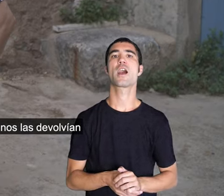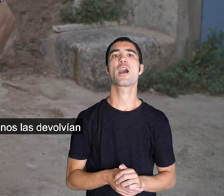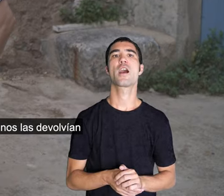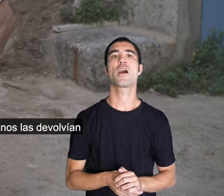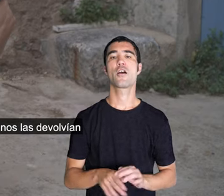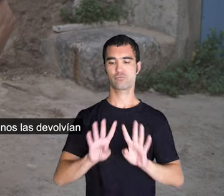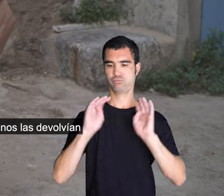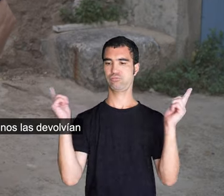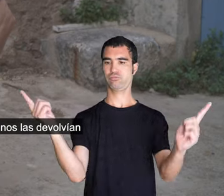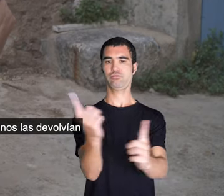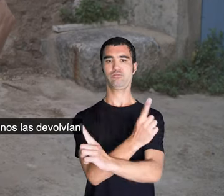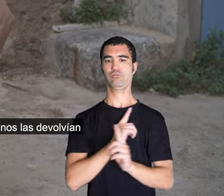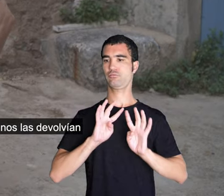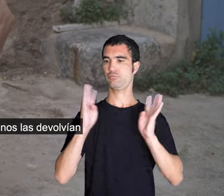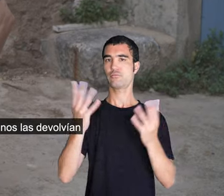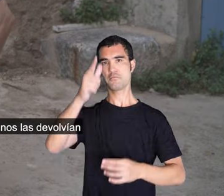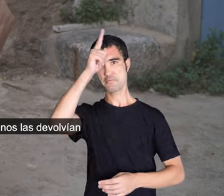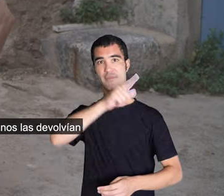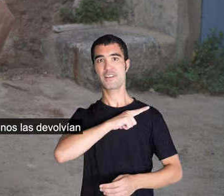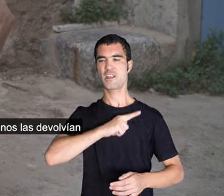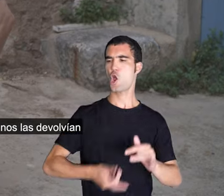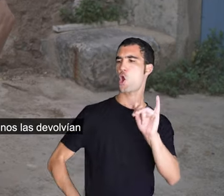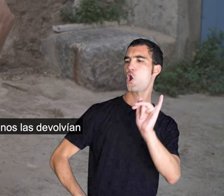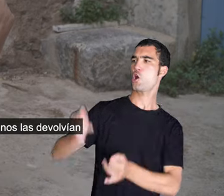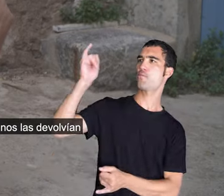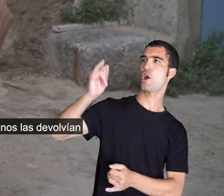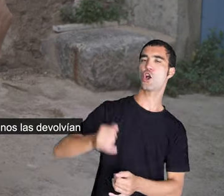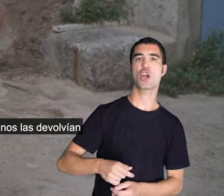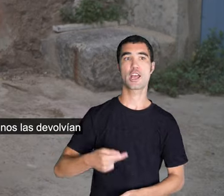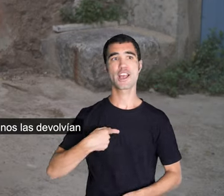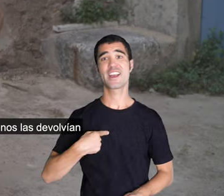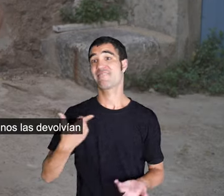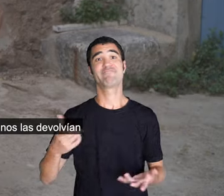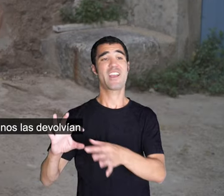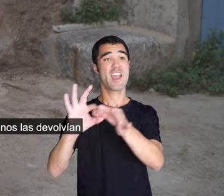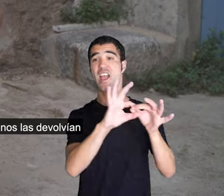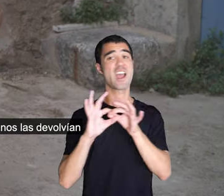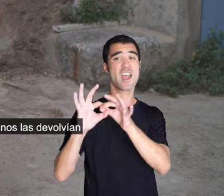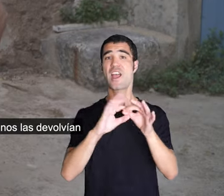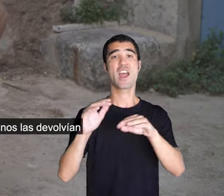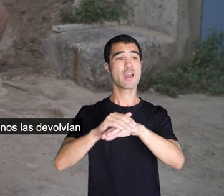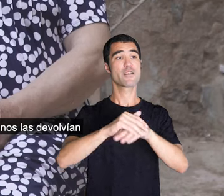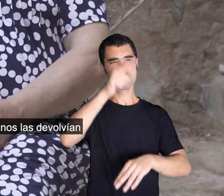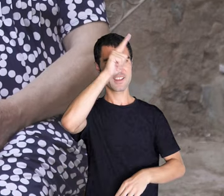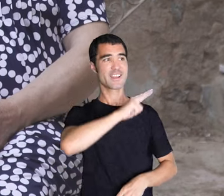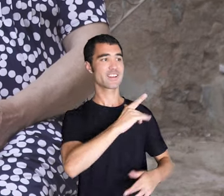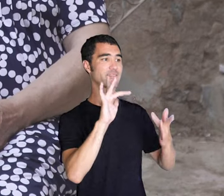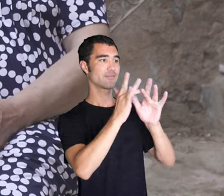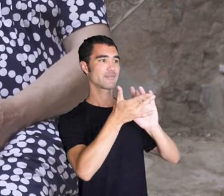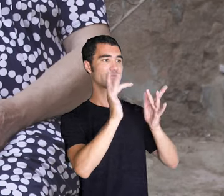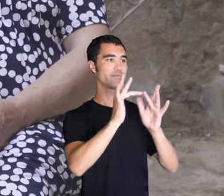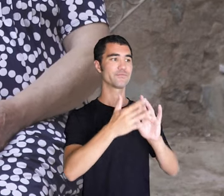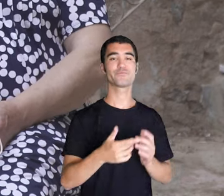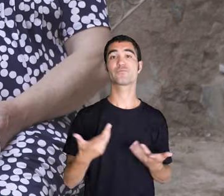un cerco. I els marinos tornaven a tirar la pilota cap aquí. I era així que fèiem amistat nosaltres, sí, amb els marinos. Moltes de